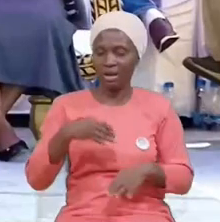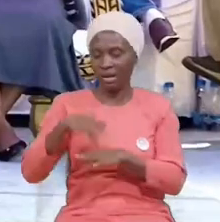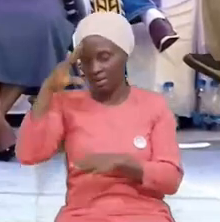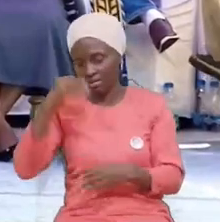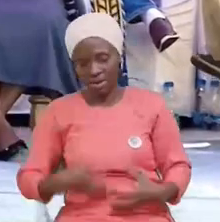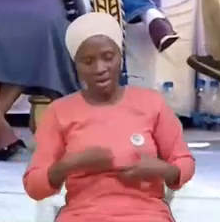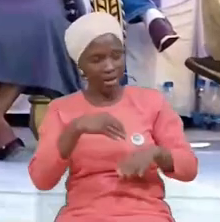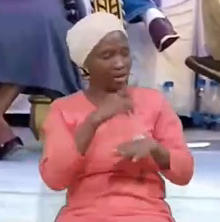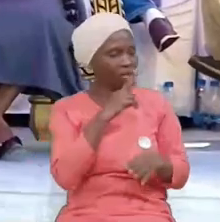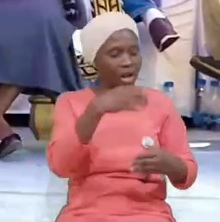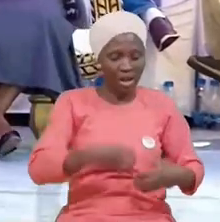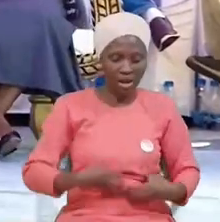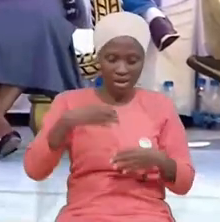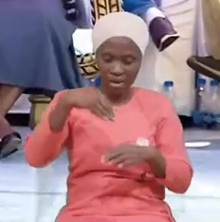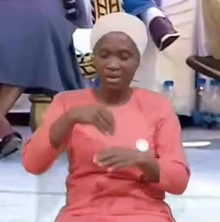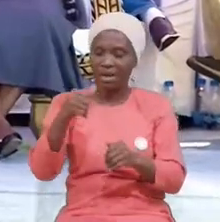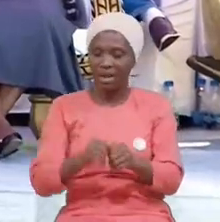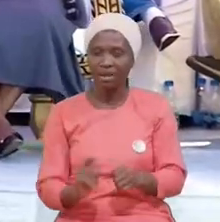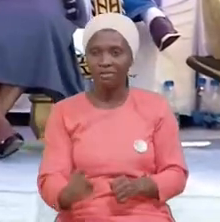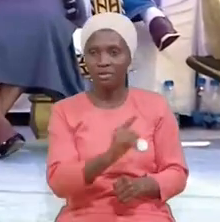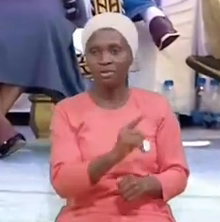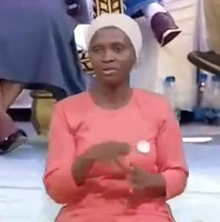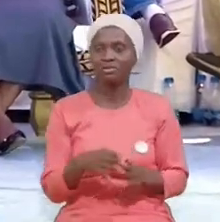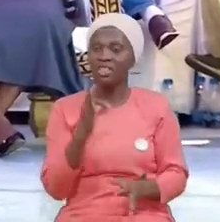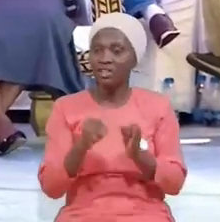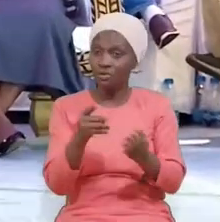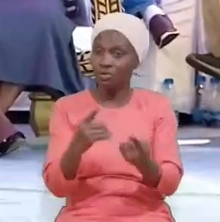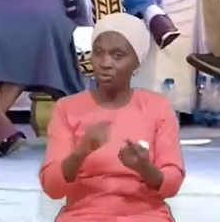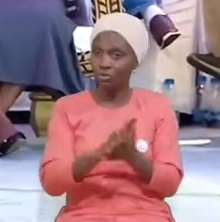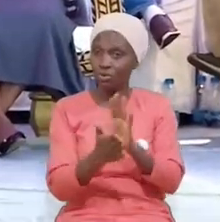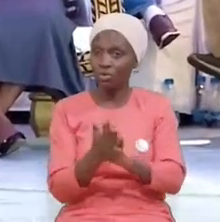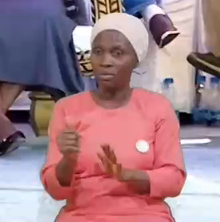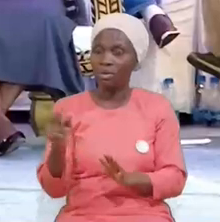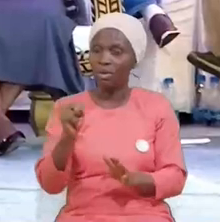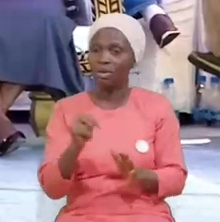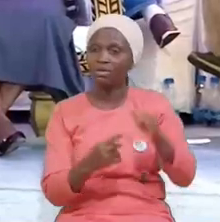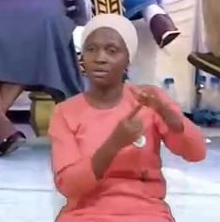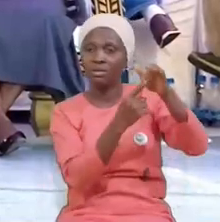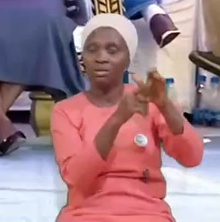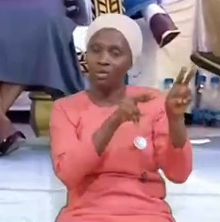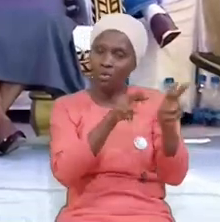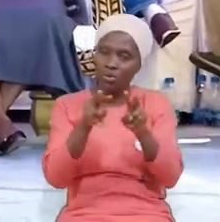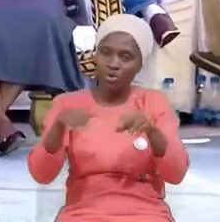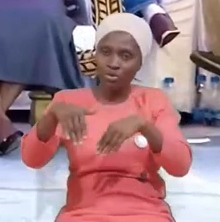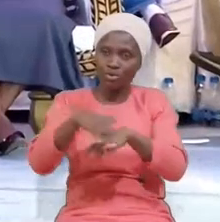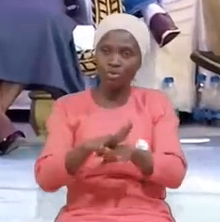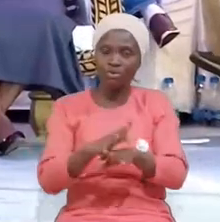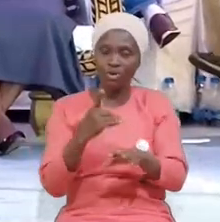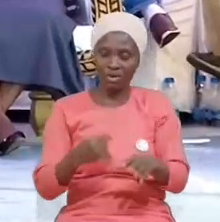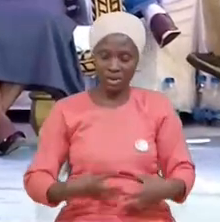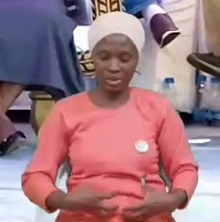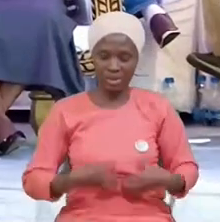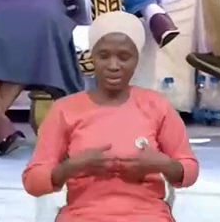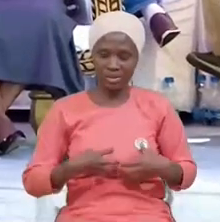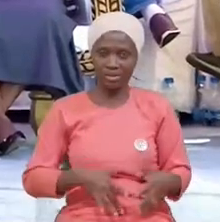et même ceux-là qui doivent nous aider à nous pousser pour gravir l'échelle de la vie. Et